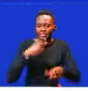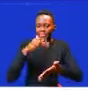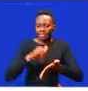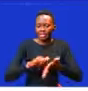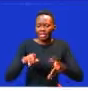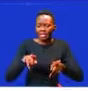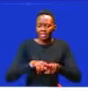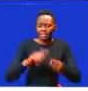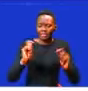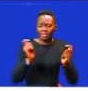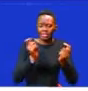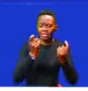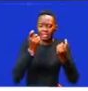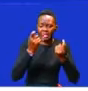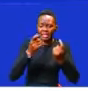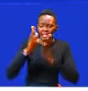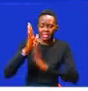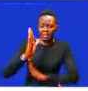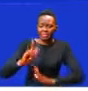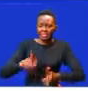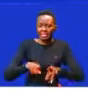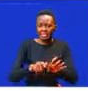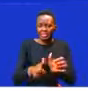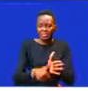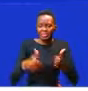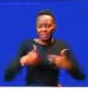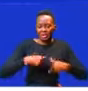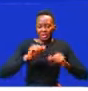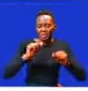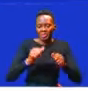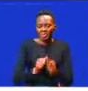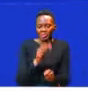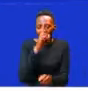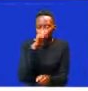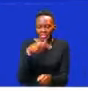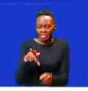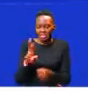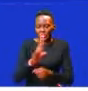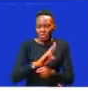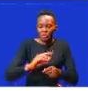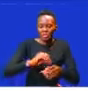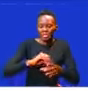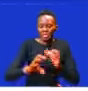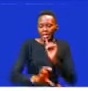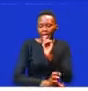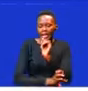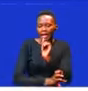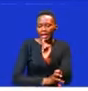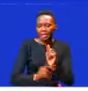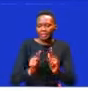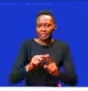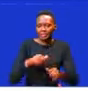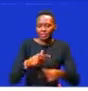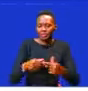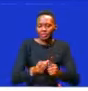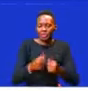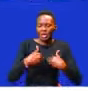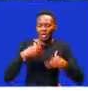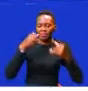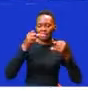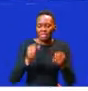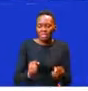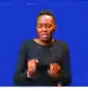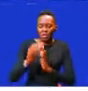ma piny Kenya pod yomyom kendo obila go eko owinjore ti godo e pacho kaendi ne medo rido arita makare.